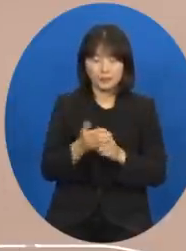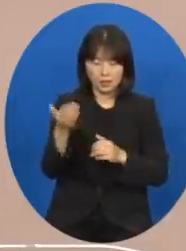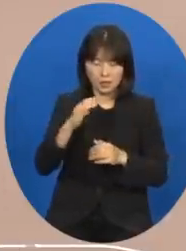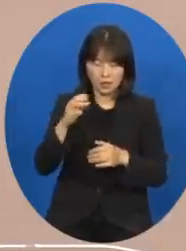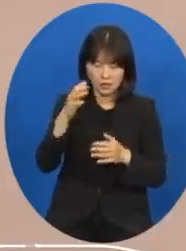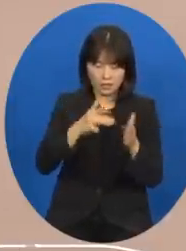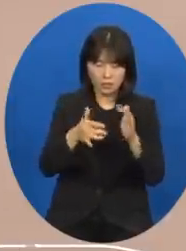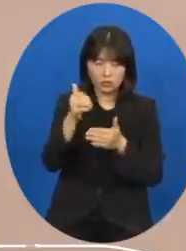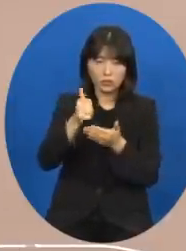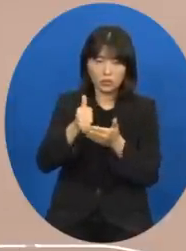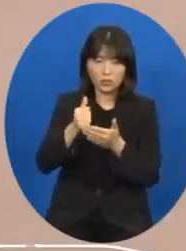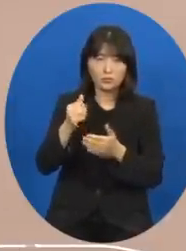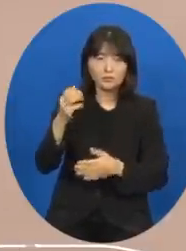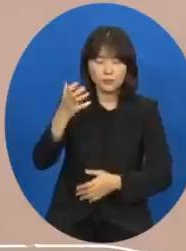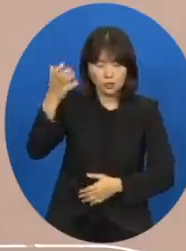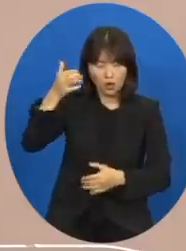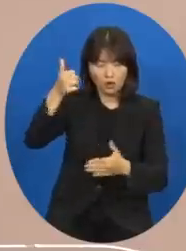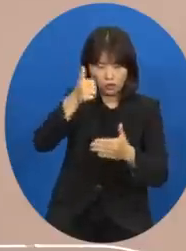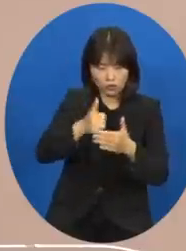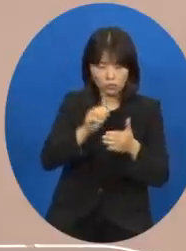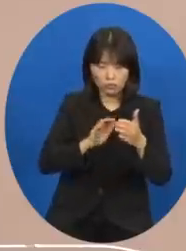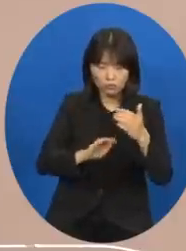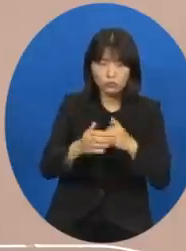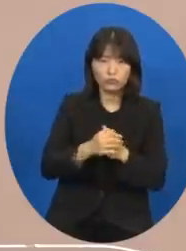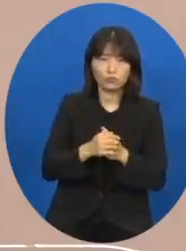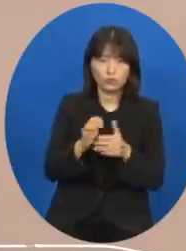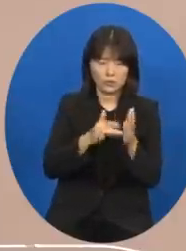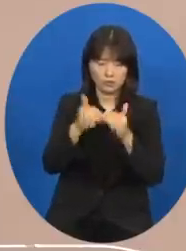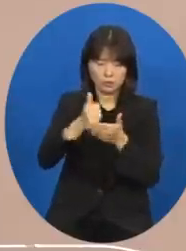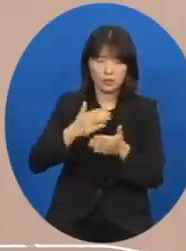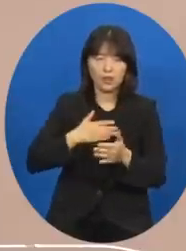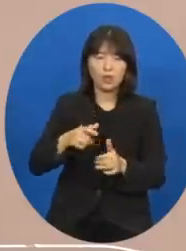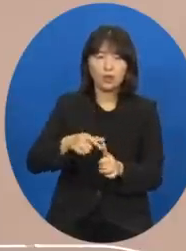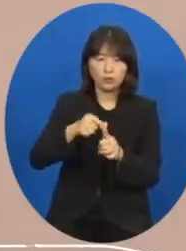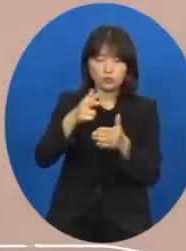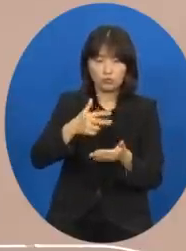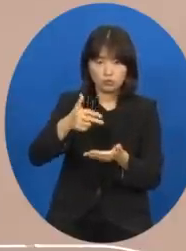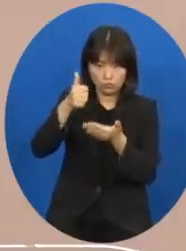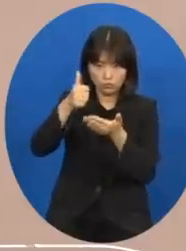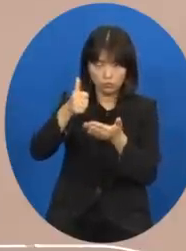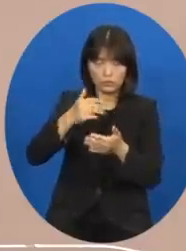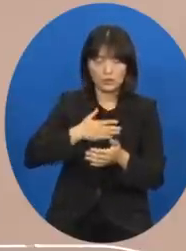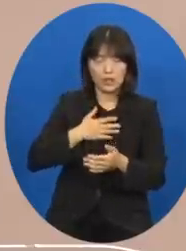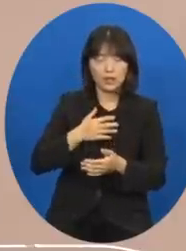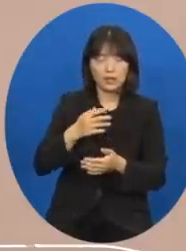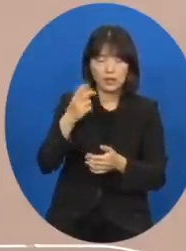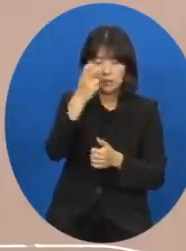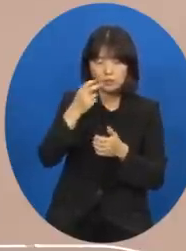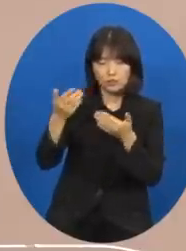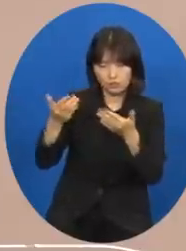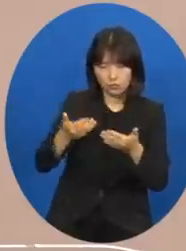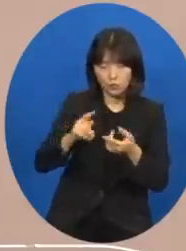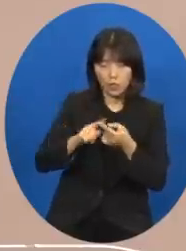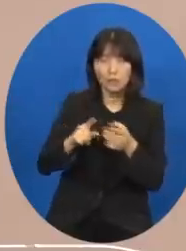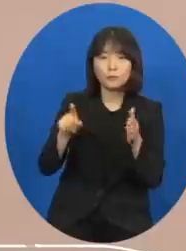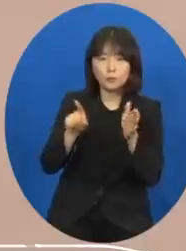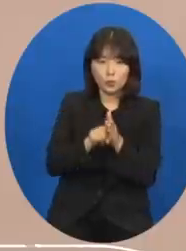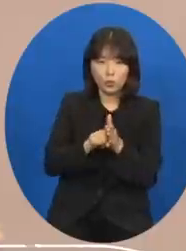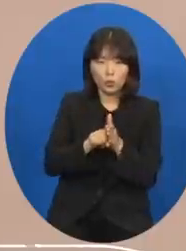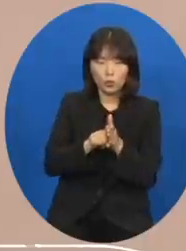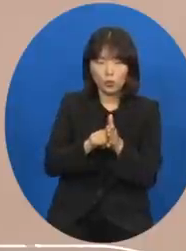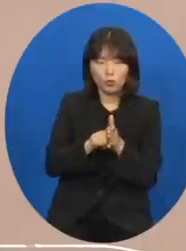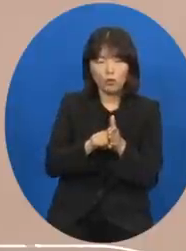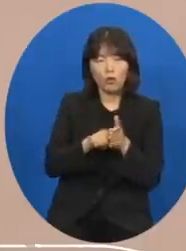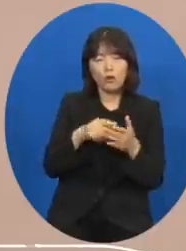영접하고 비로소 예수님이 내 구주시고 그리고 나를 지키심을 믿고 비로소 누워서